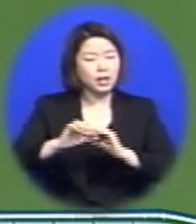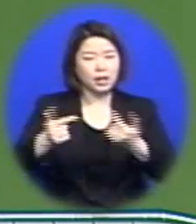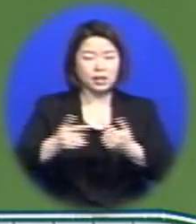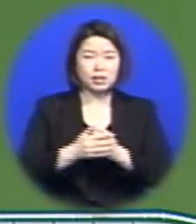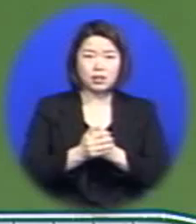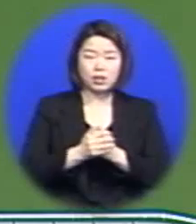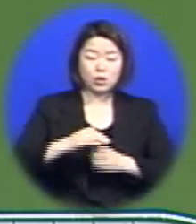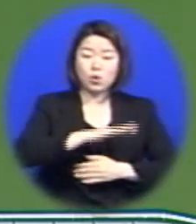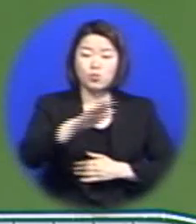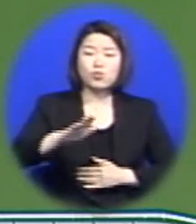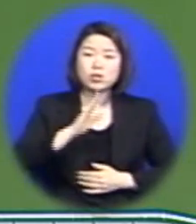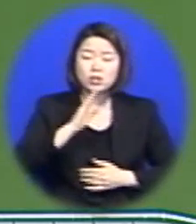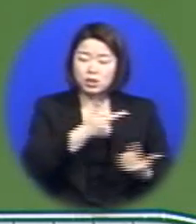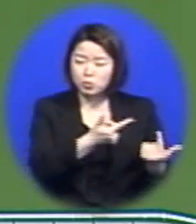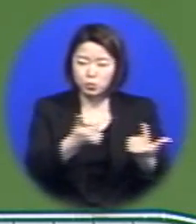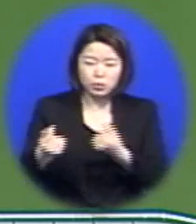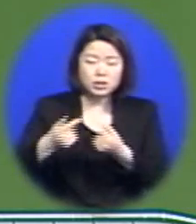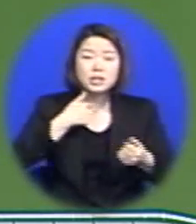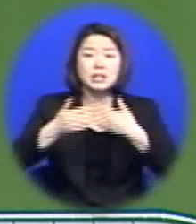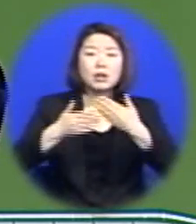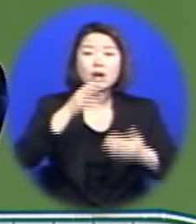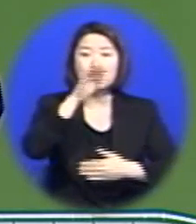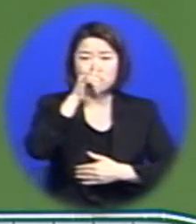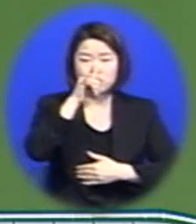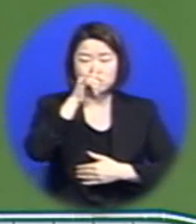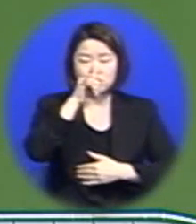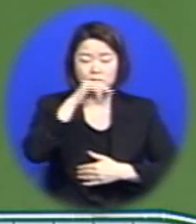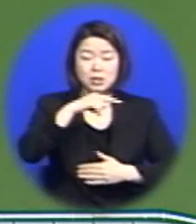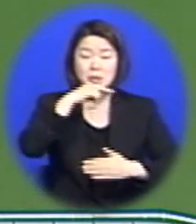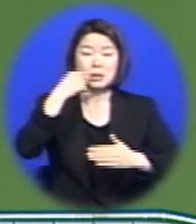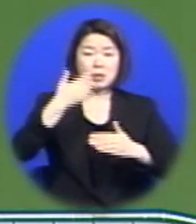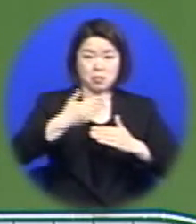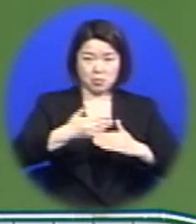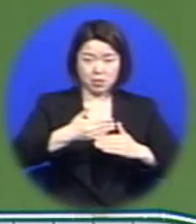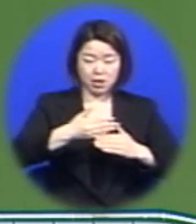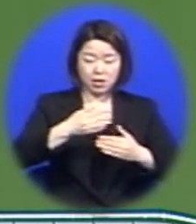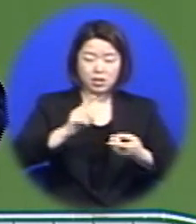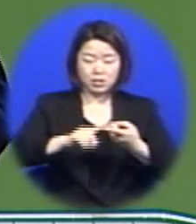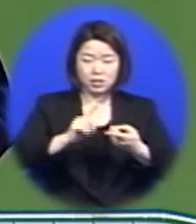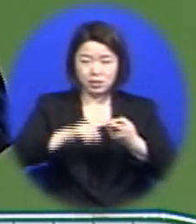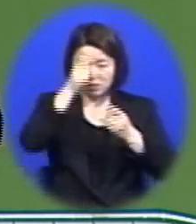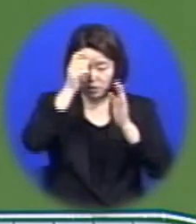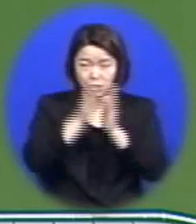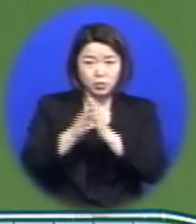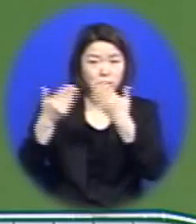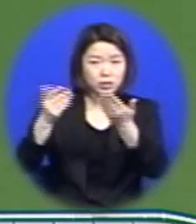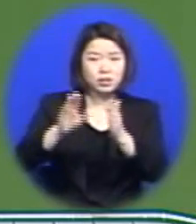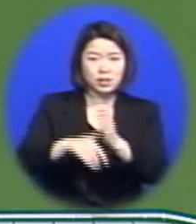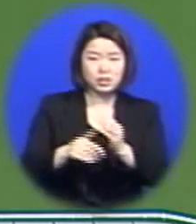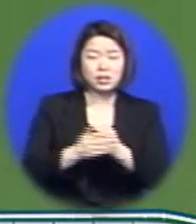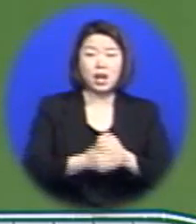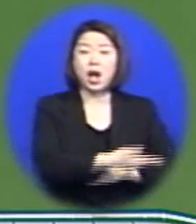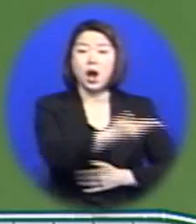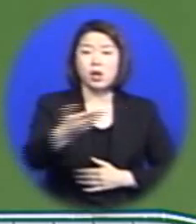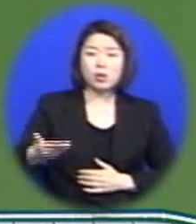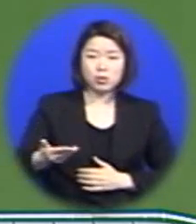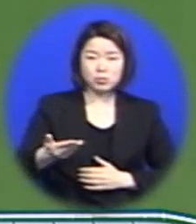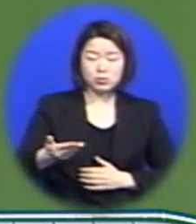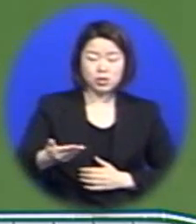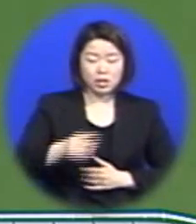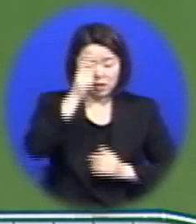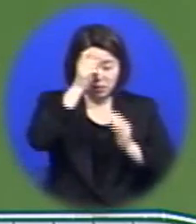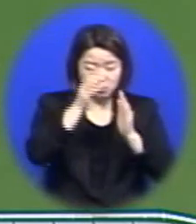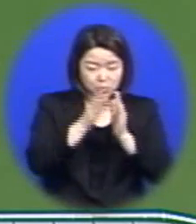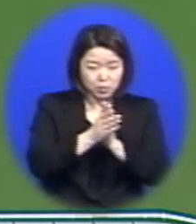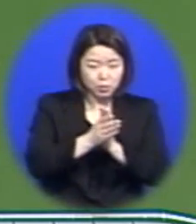경험하고 있는 분위기예요 북한을 위해서 기도할 때입니다 여러분 북한을 위해서 기도해 보신 분들은이